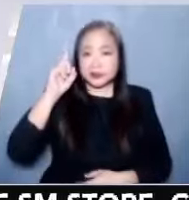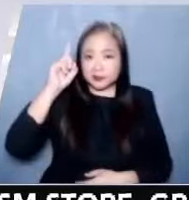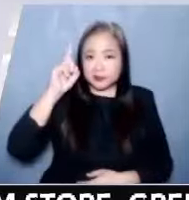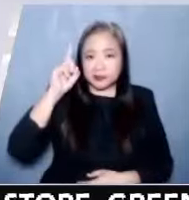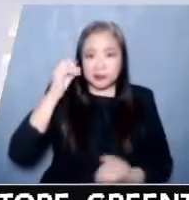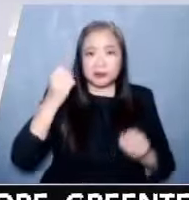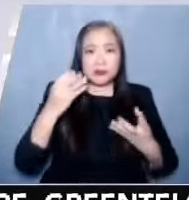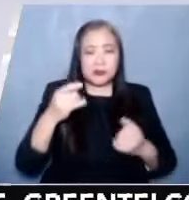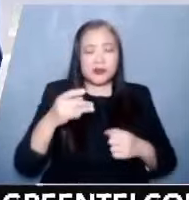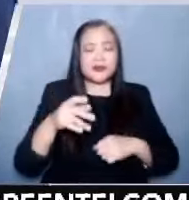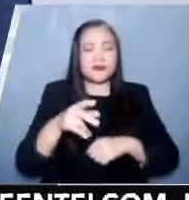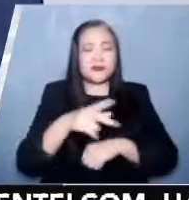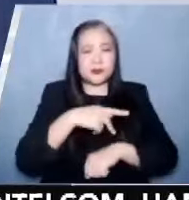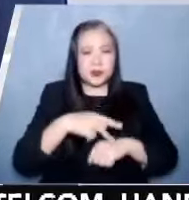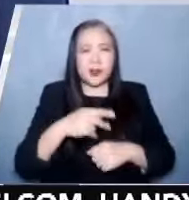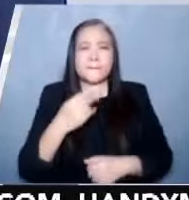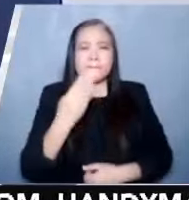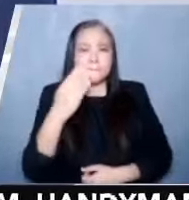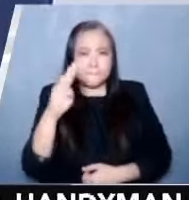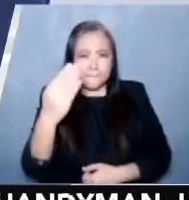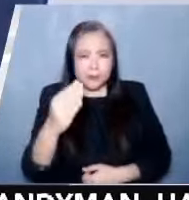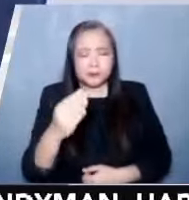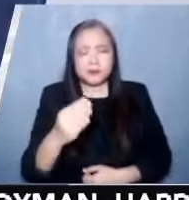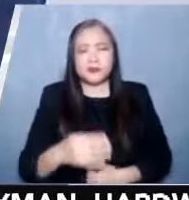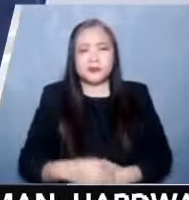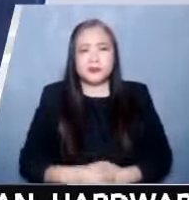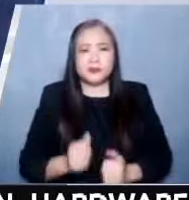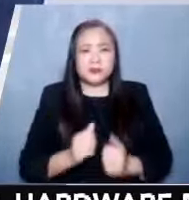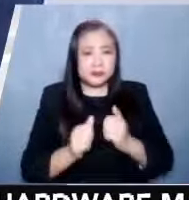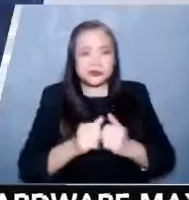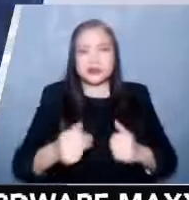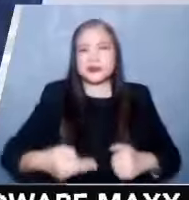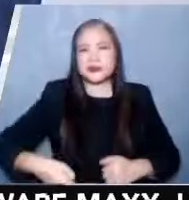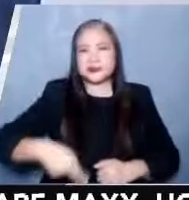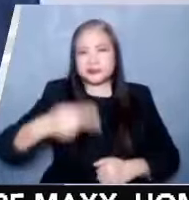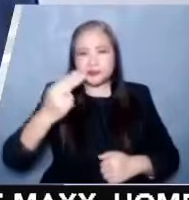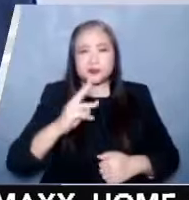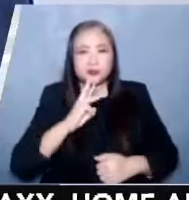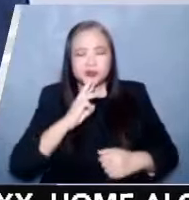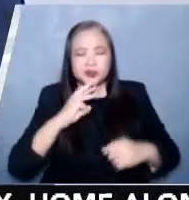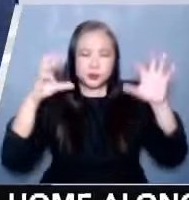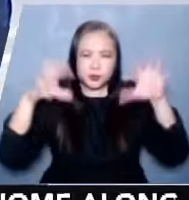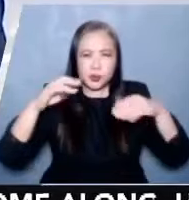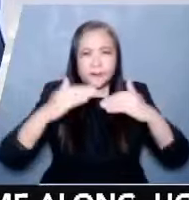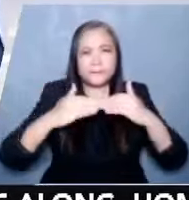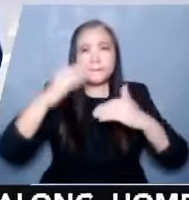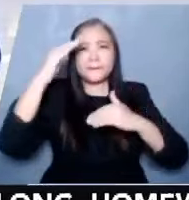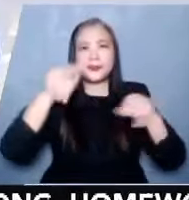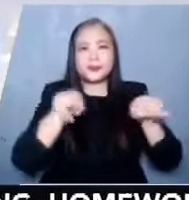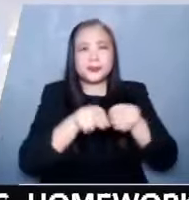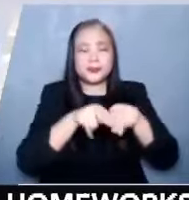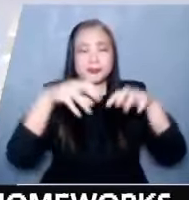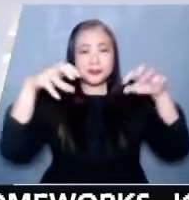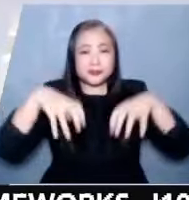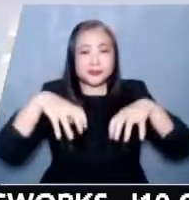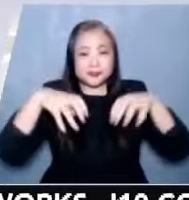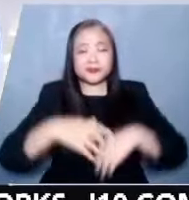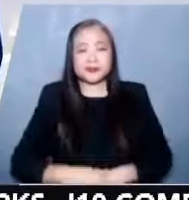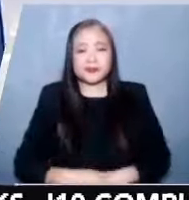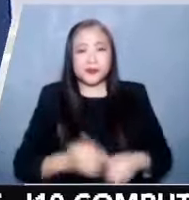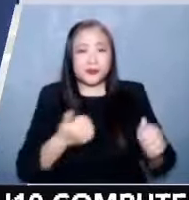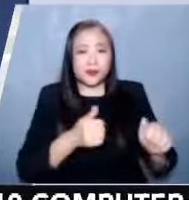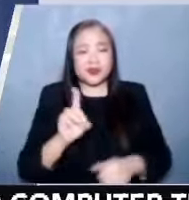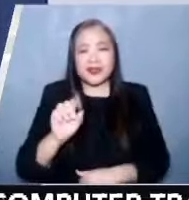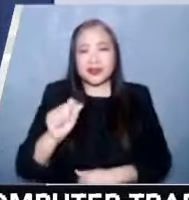kulay asul. Ibig sabihin po niyan, mataas po ang tsansa o nakapagtala ng above normal rainfall amount base po yan sa datos ng PAGASA mula July